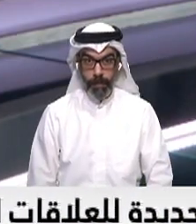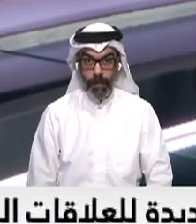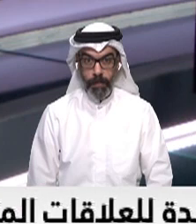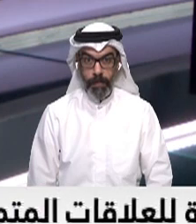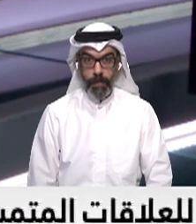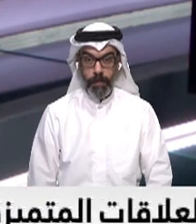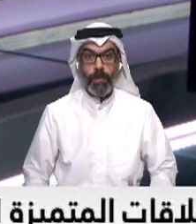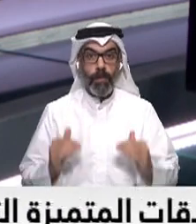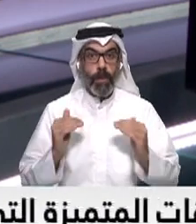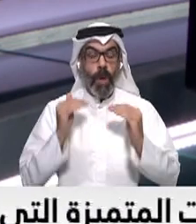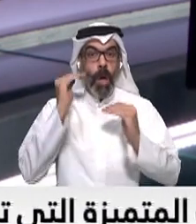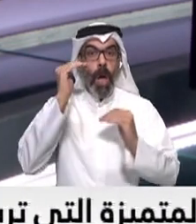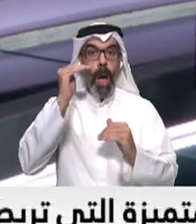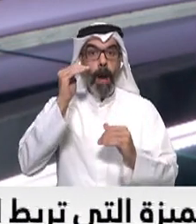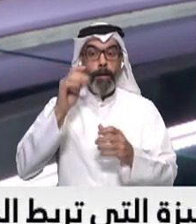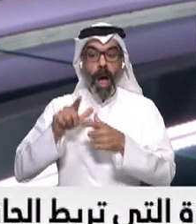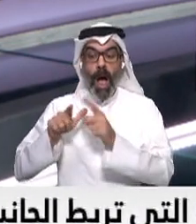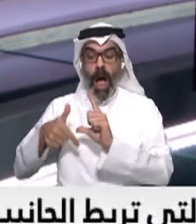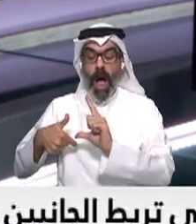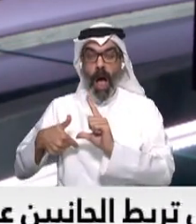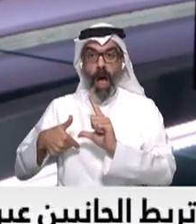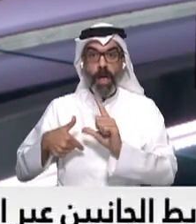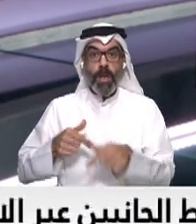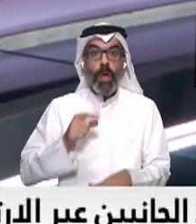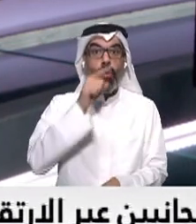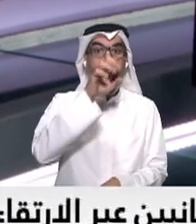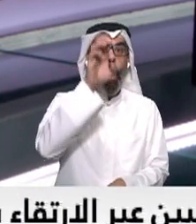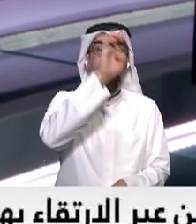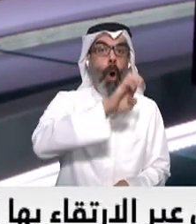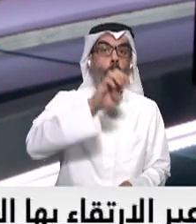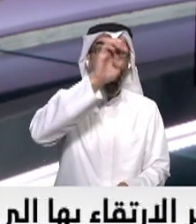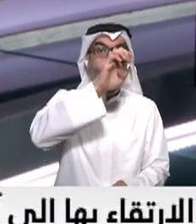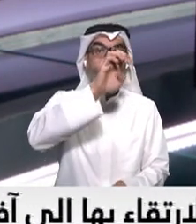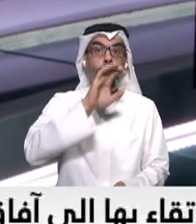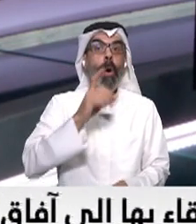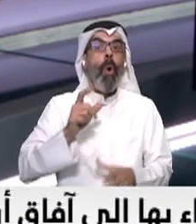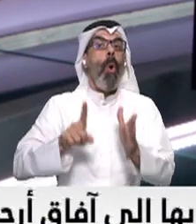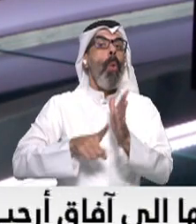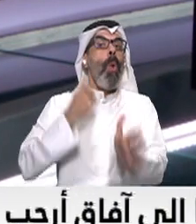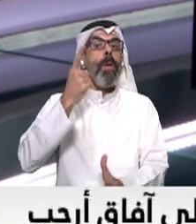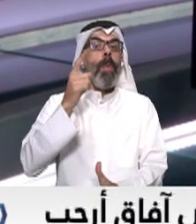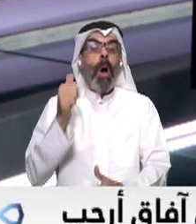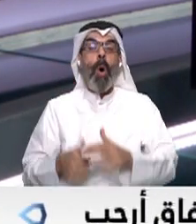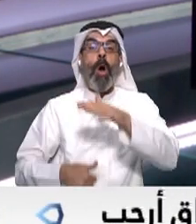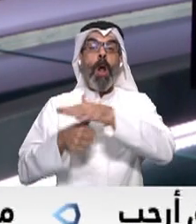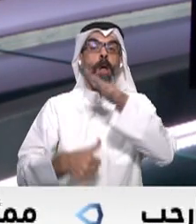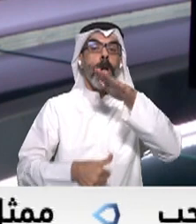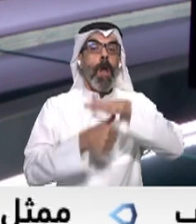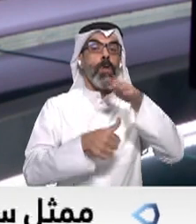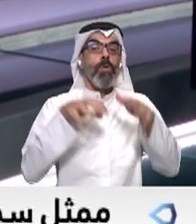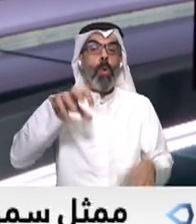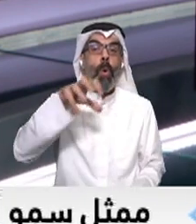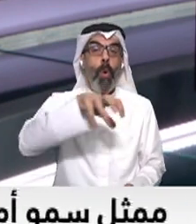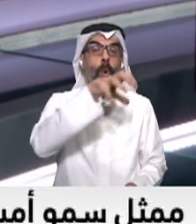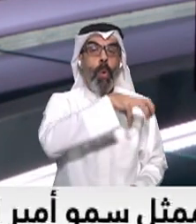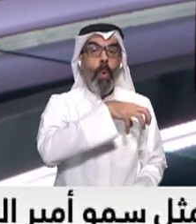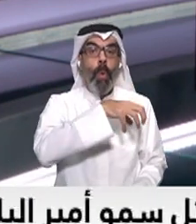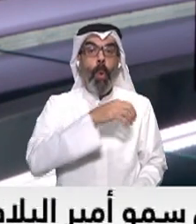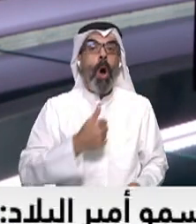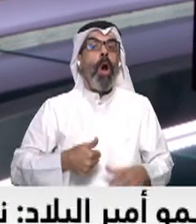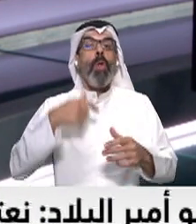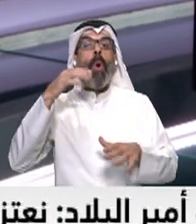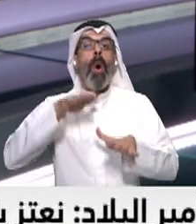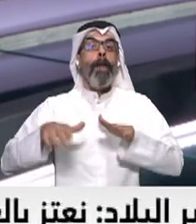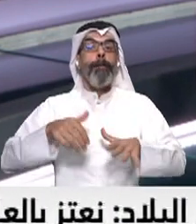قمة خليجية أوروبية هي الأولى على مستوى رؤساء الدول والحكومات منذ تدشين العلاقات الرسمية بين